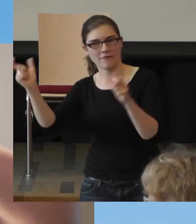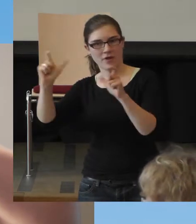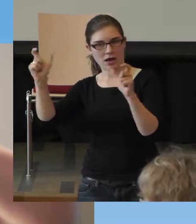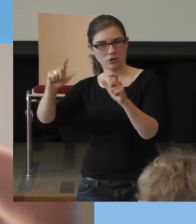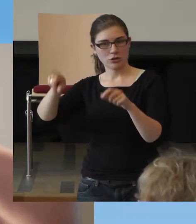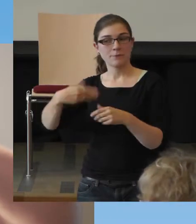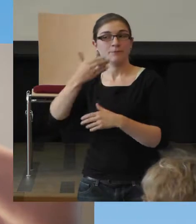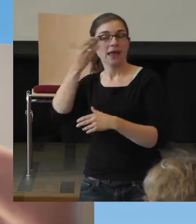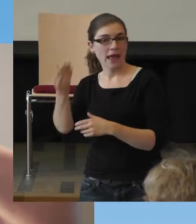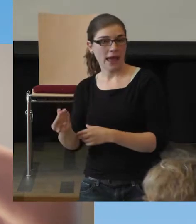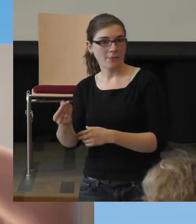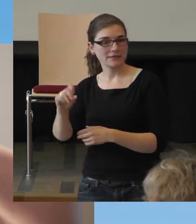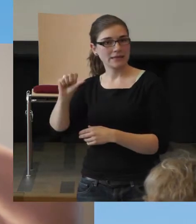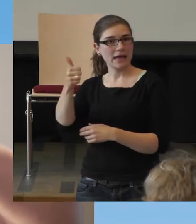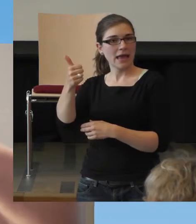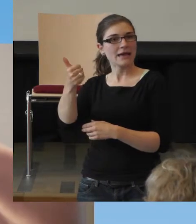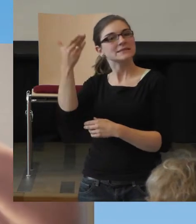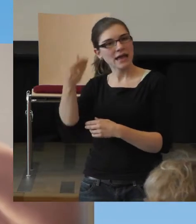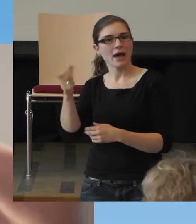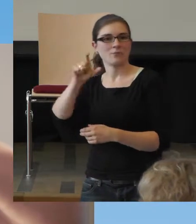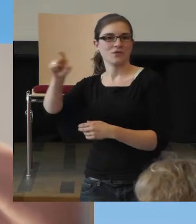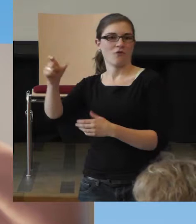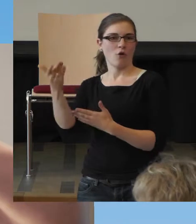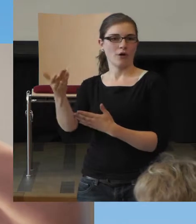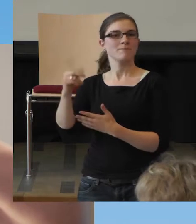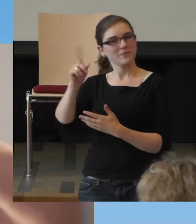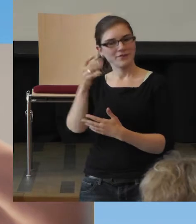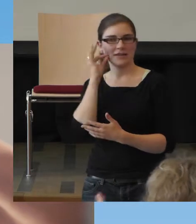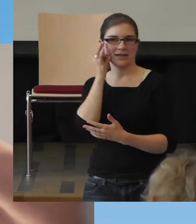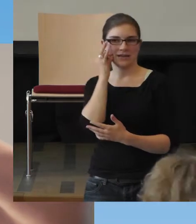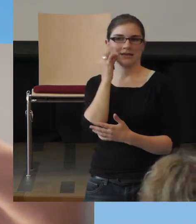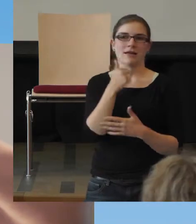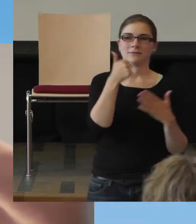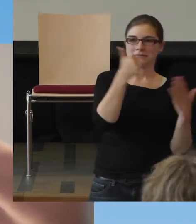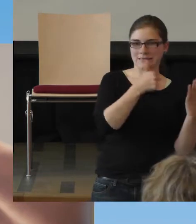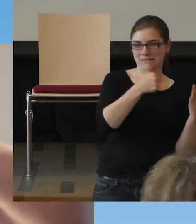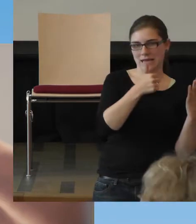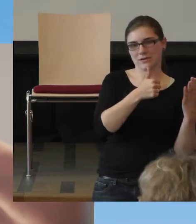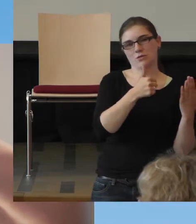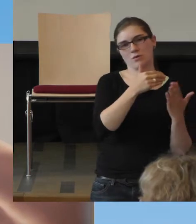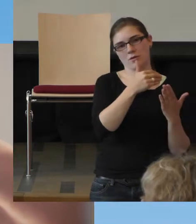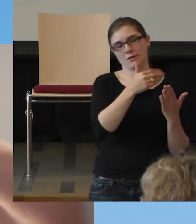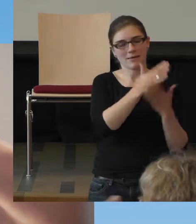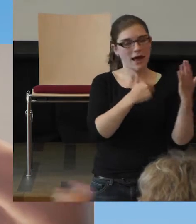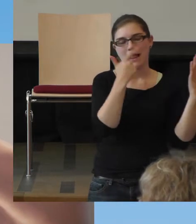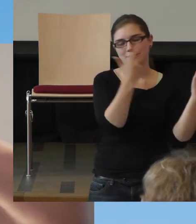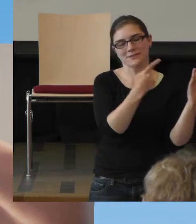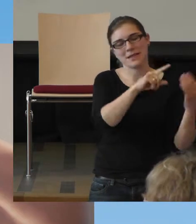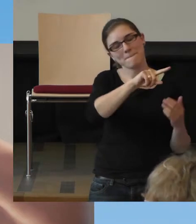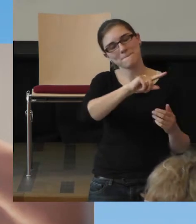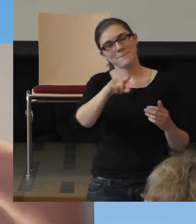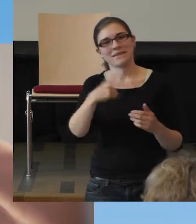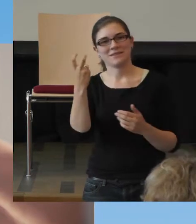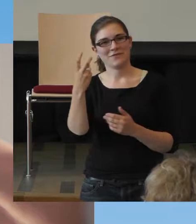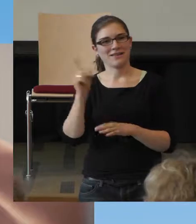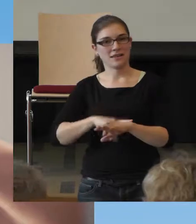kommt im Herbst in der ersten Herbstwoche wieder an einem Dienstag von 18.30 Uhr bis 20.00 Uhr dann geht es